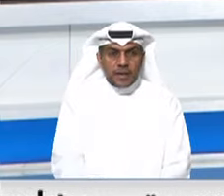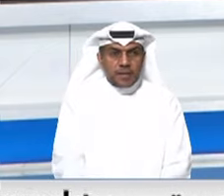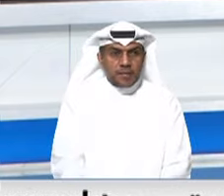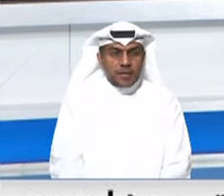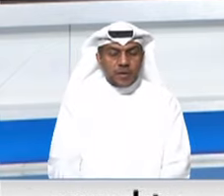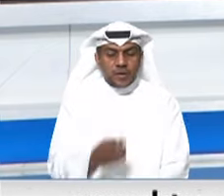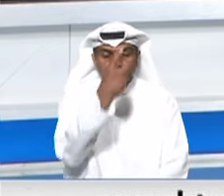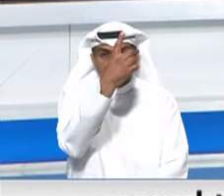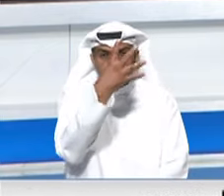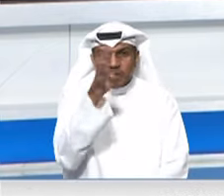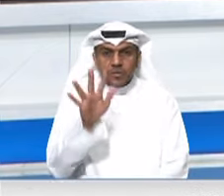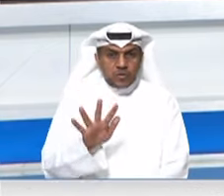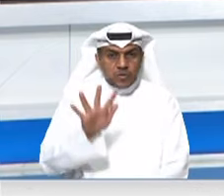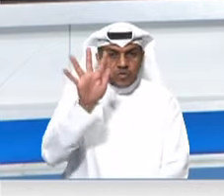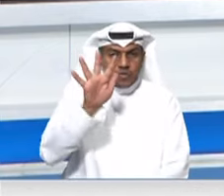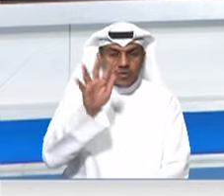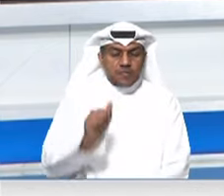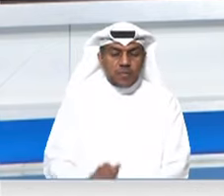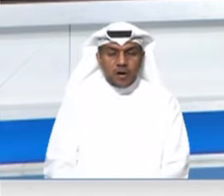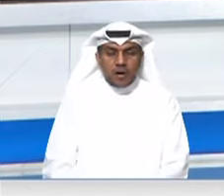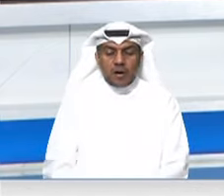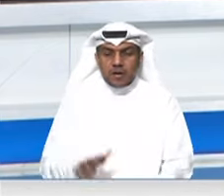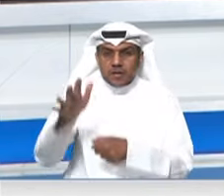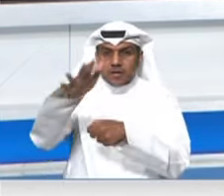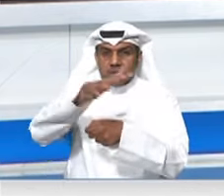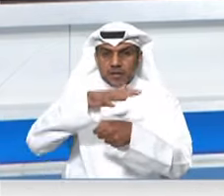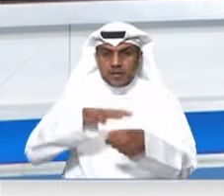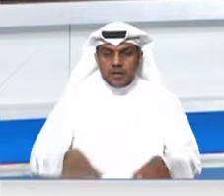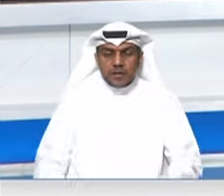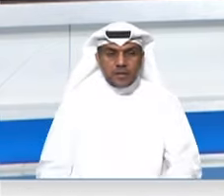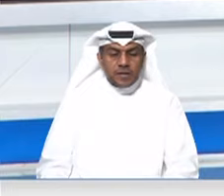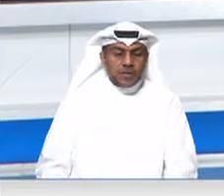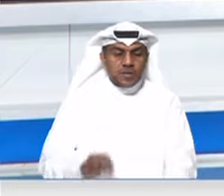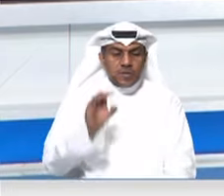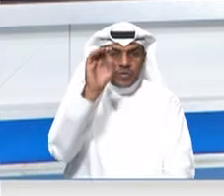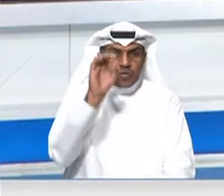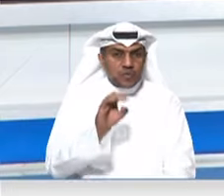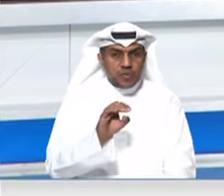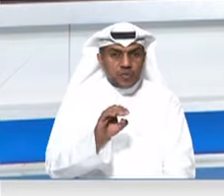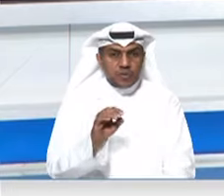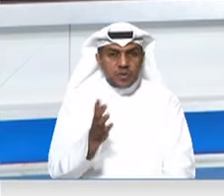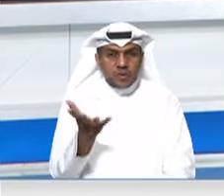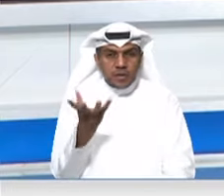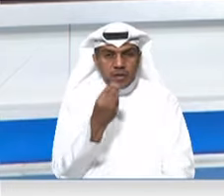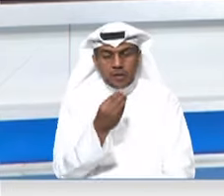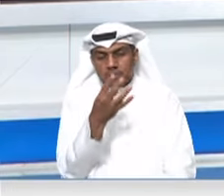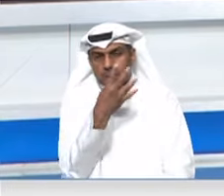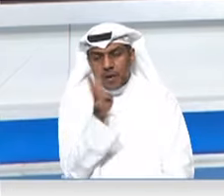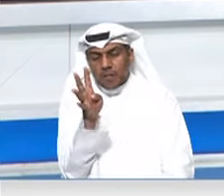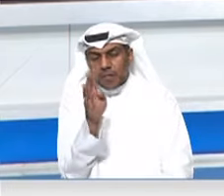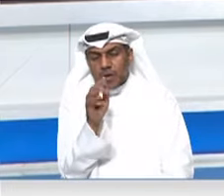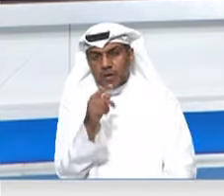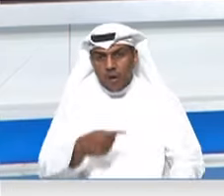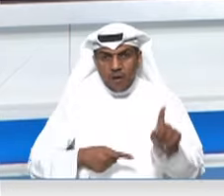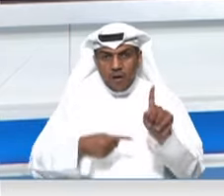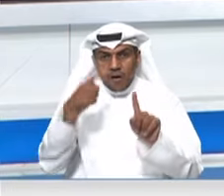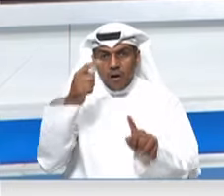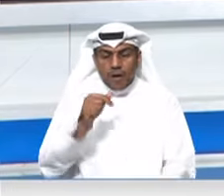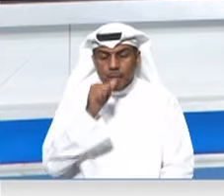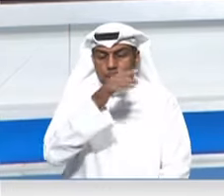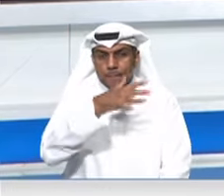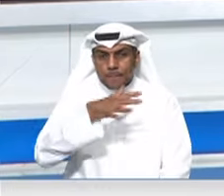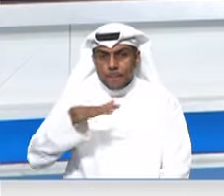41 في جزرنا الشماليه وربه وبوبيان وحتى فيلكا جزرنا الجنوبيه تصل العظمى هناك الى ال 40 درجه مئويه اما السواحل